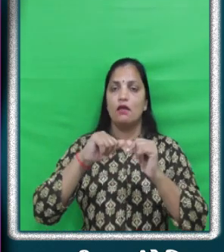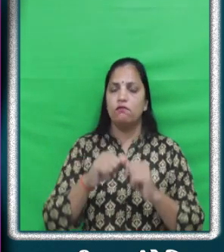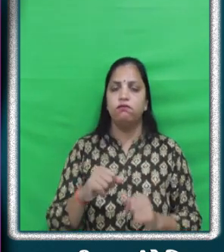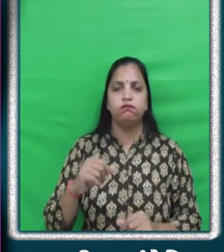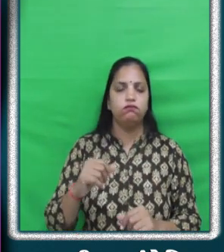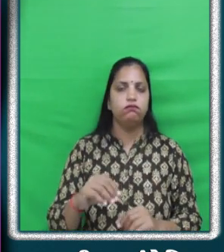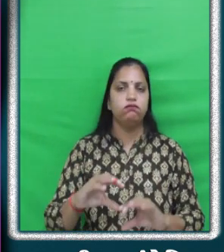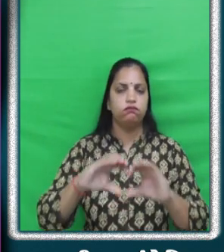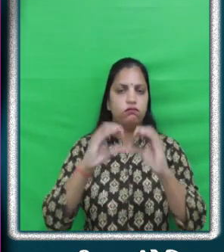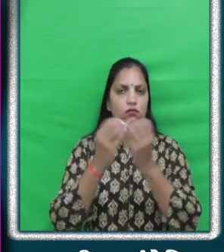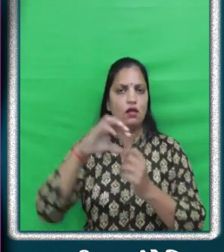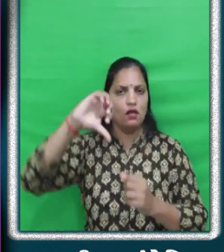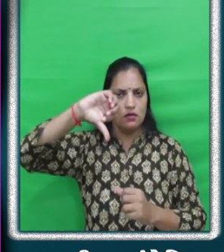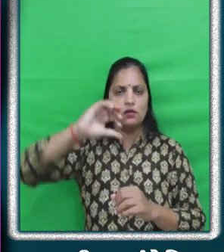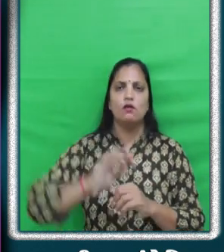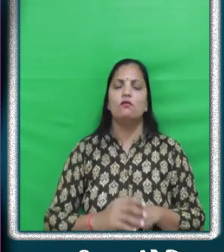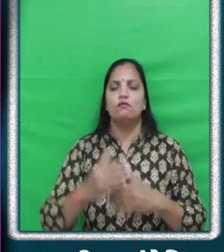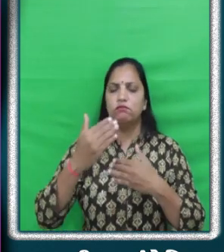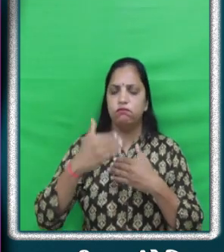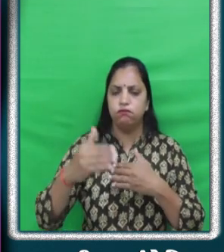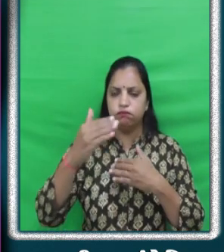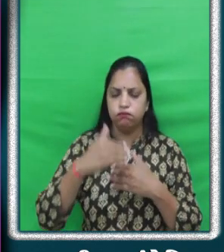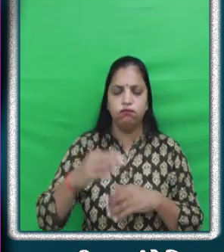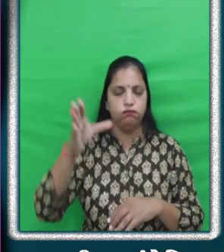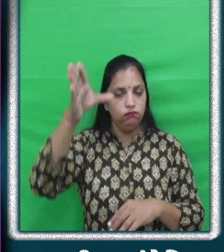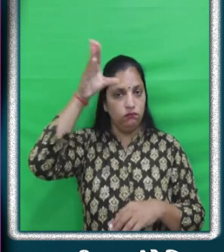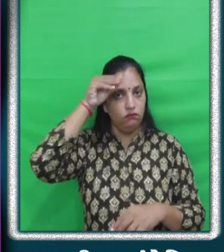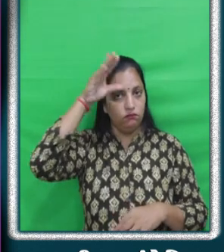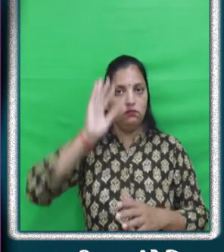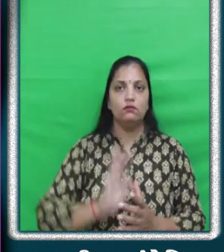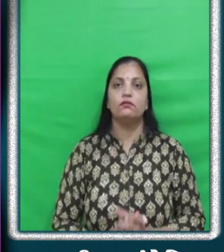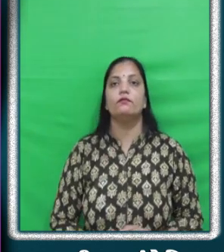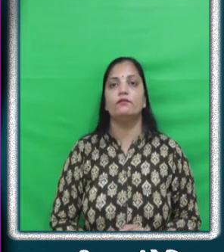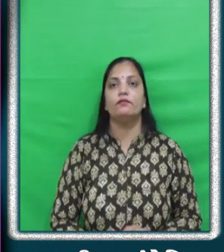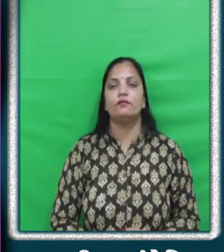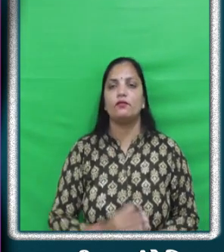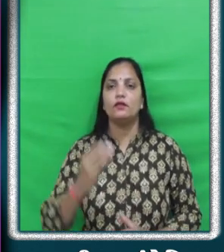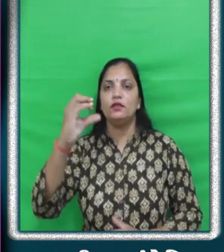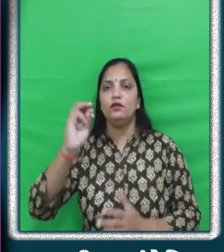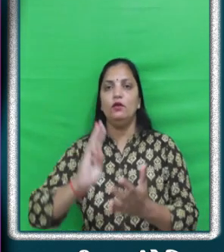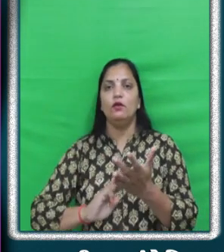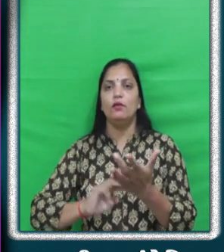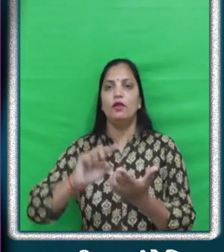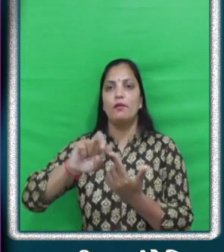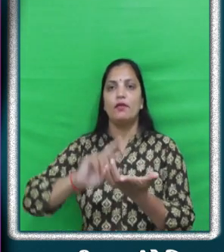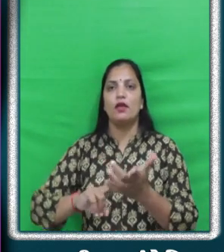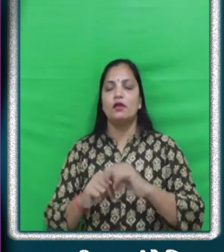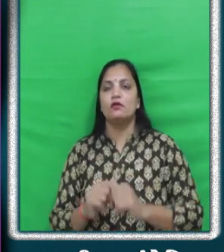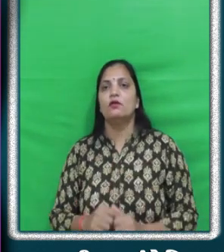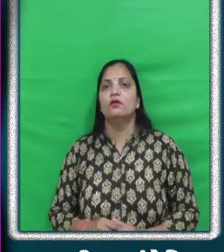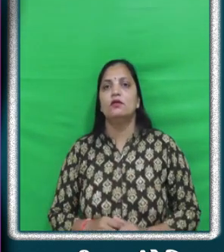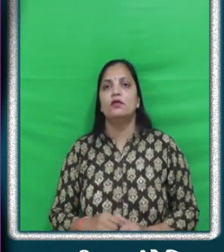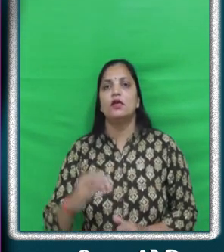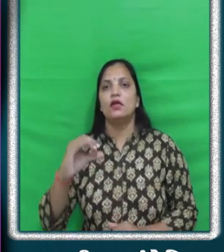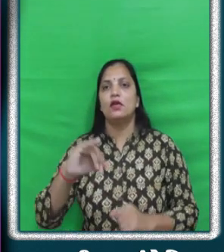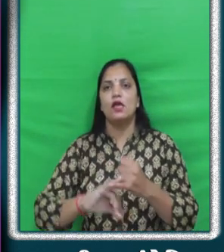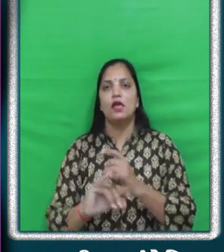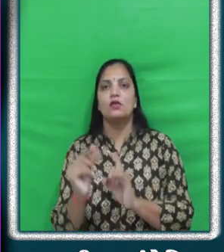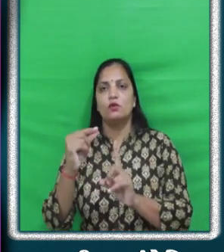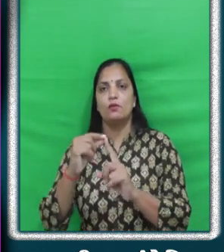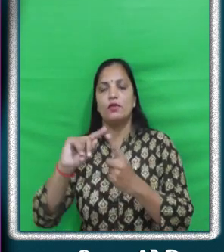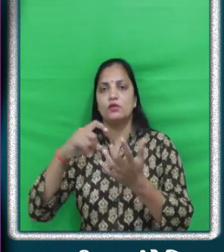છે. ધોરણ 9ની અંદર તમે આ ભણી ગયા છો. તમારે મને કમેન્ટમાં લખવાનું છે, સુપર ચેટની અંદર તમારે